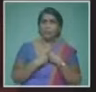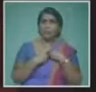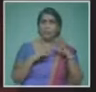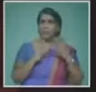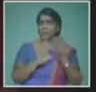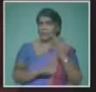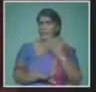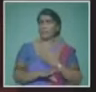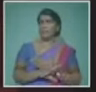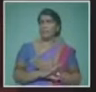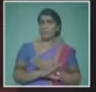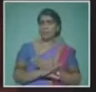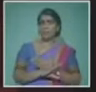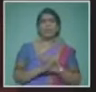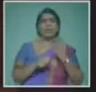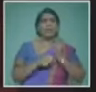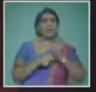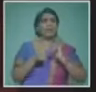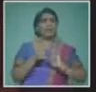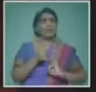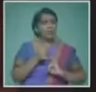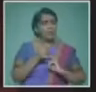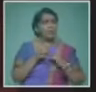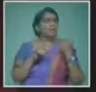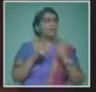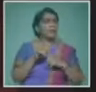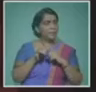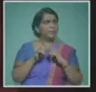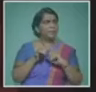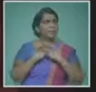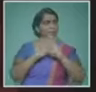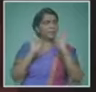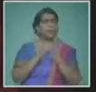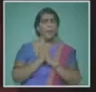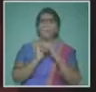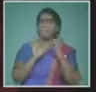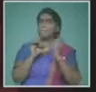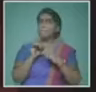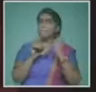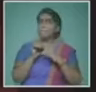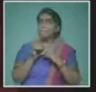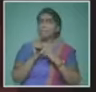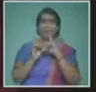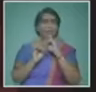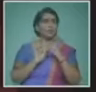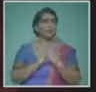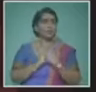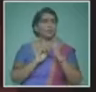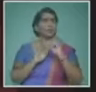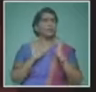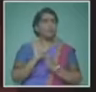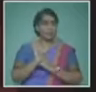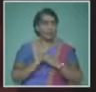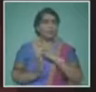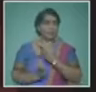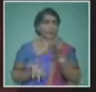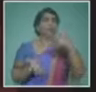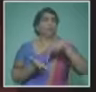පෙර ග්‍රාම නිලධාරීතුමන්ලාගේ ප්‍රශ්න ඇතුළුව ප්‍රශ්න ගණනාවක් ඉදිරිපත් කළා. ගරු අග්‍රාමාත්‍යතුමාම නැගිටලා